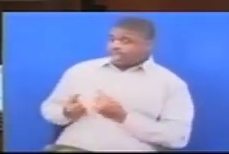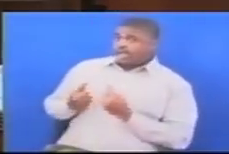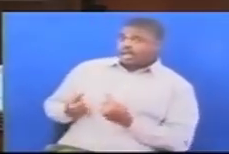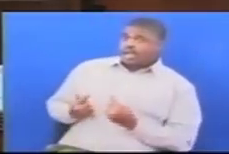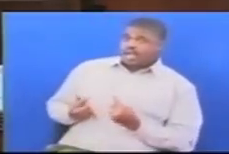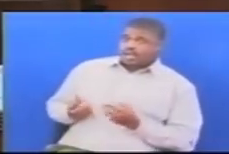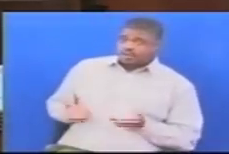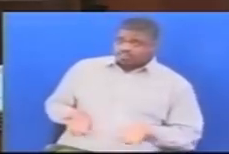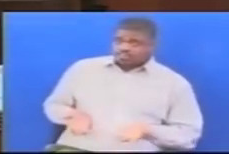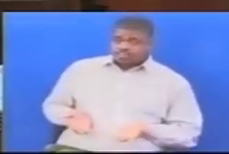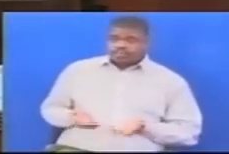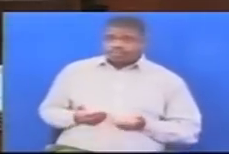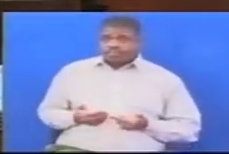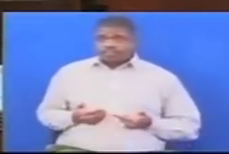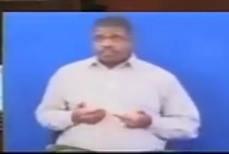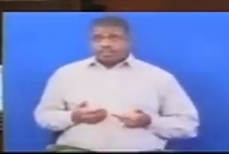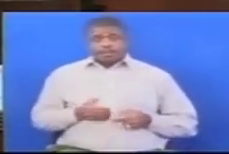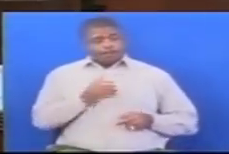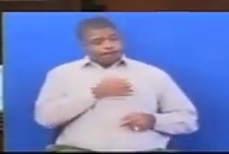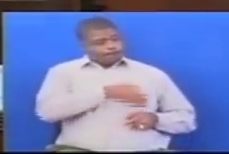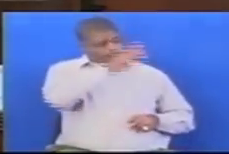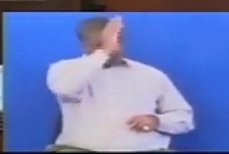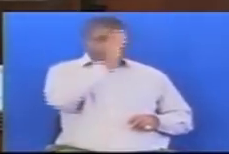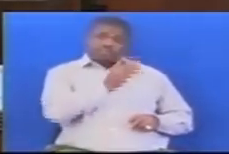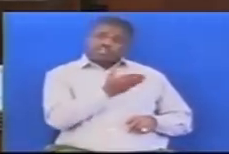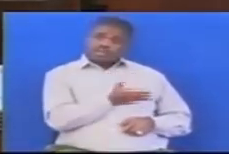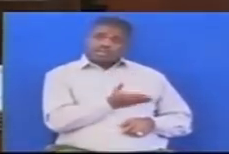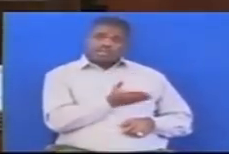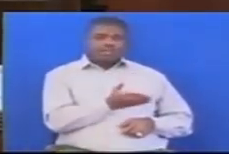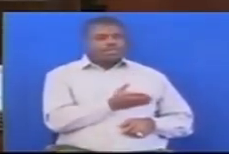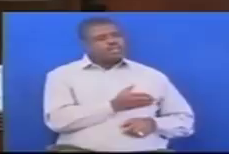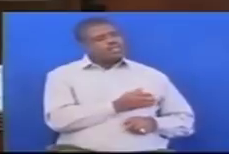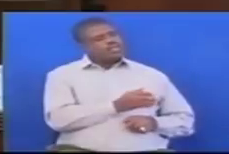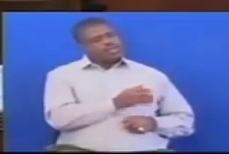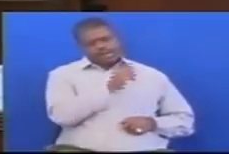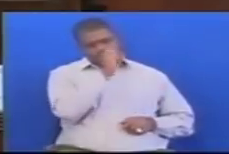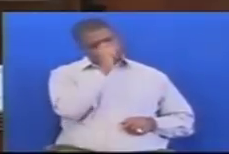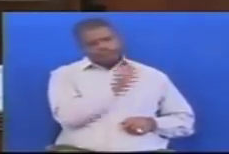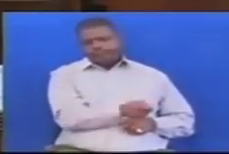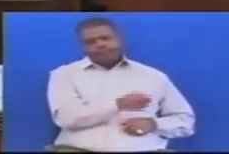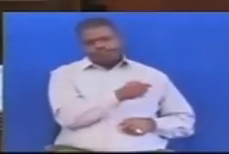nilivyosema, Profesa Mbawala, na